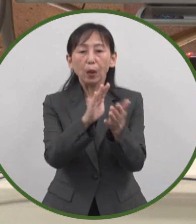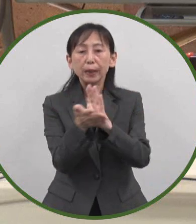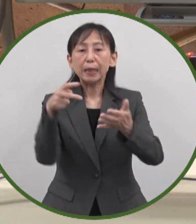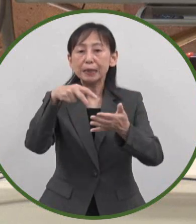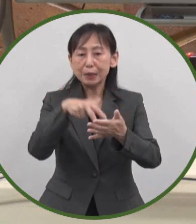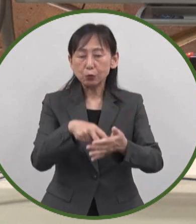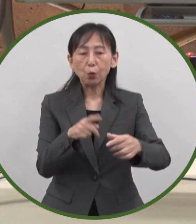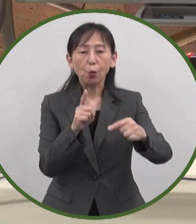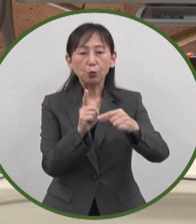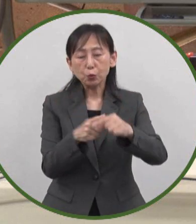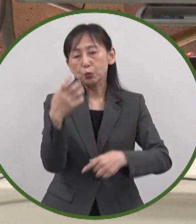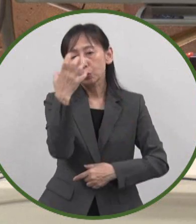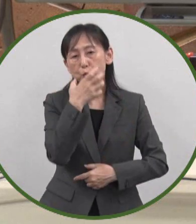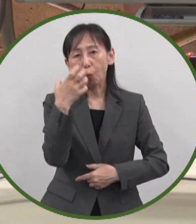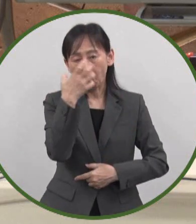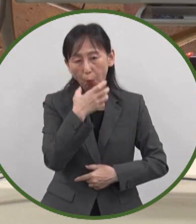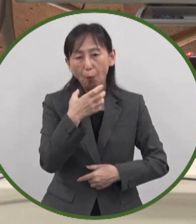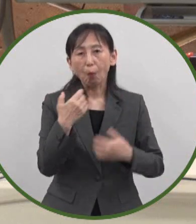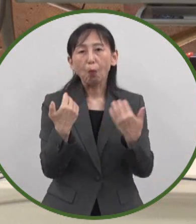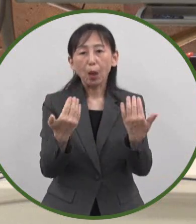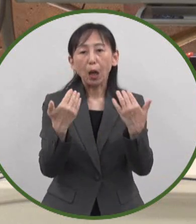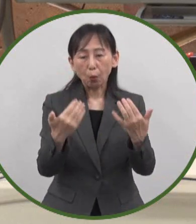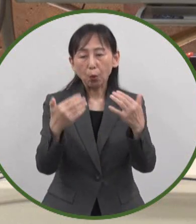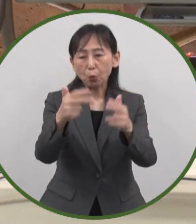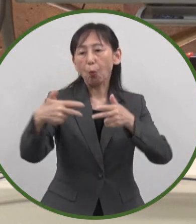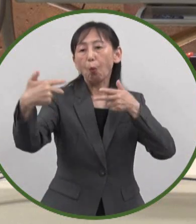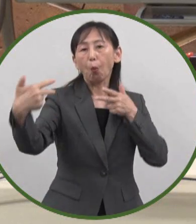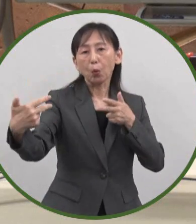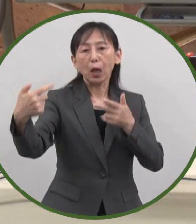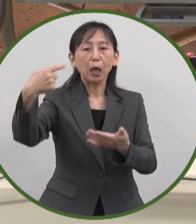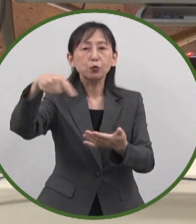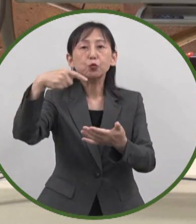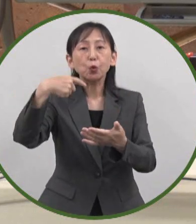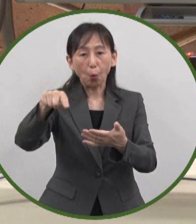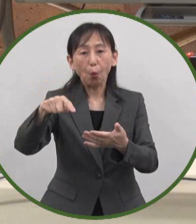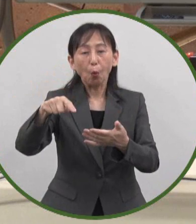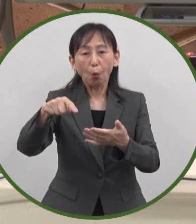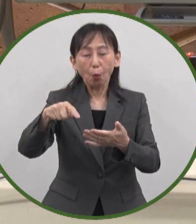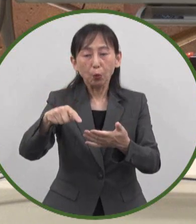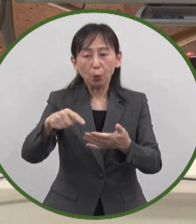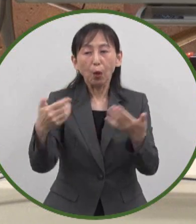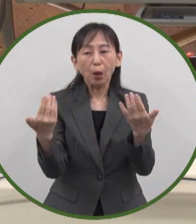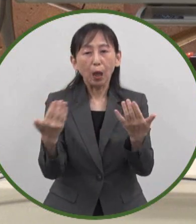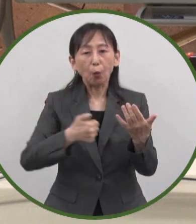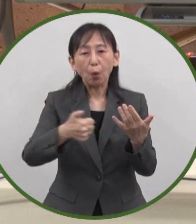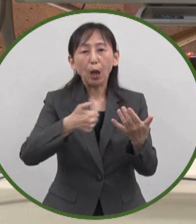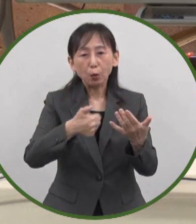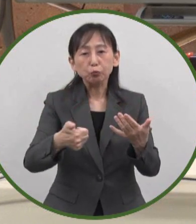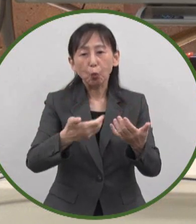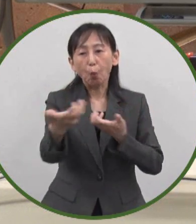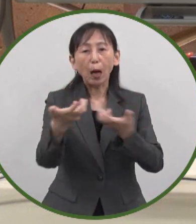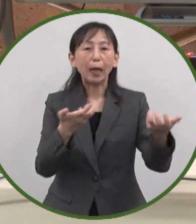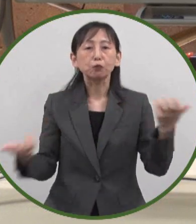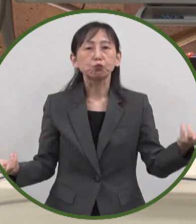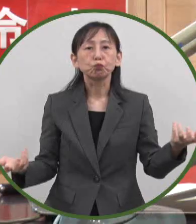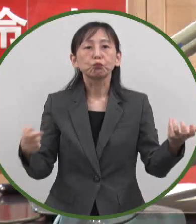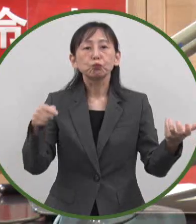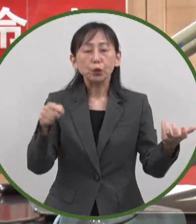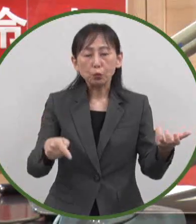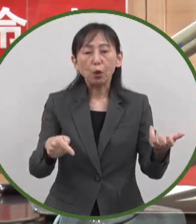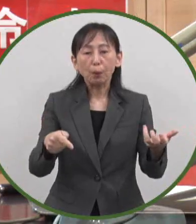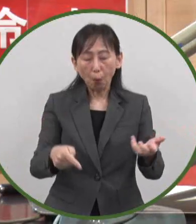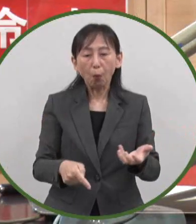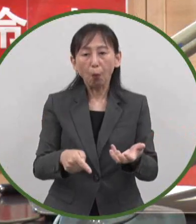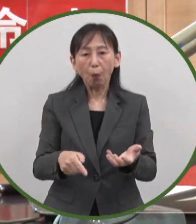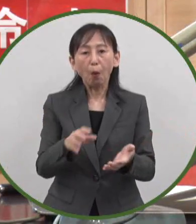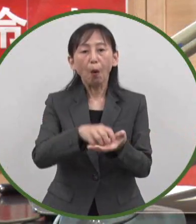あの中学校も含めたかと思うんですけど、県立はあのオンライン授業分散登校を、まあ、解消する理由、その辺ところもちょっとご説明いただきたい。 これ